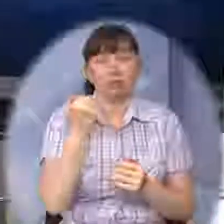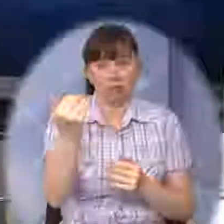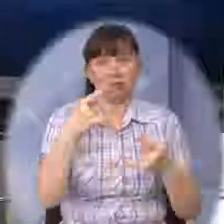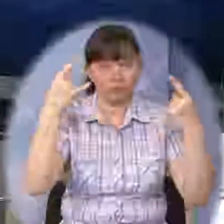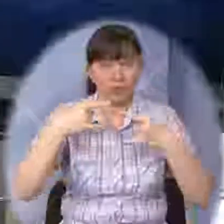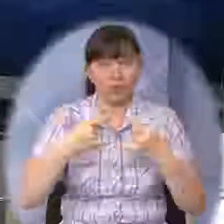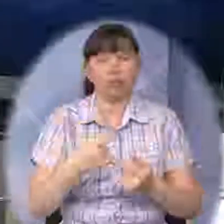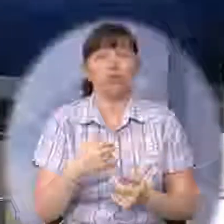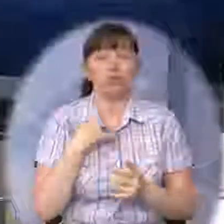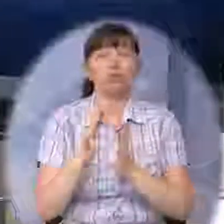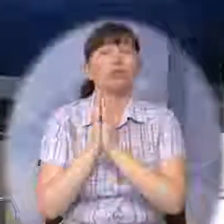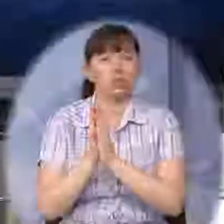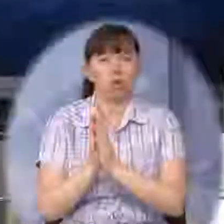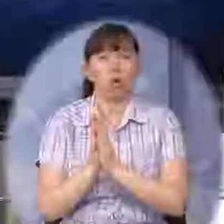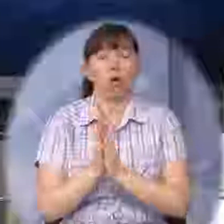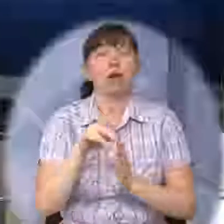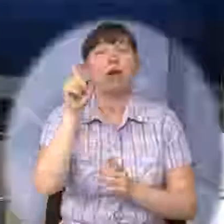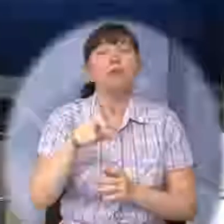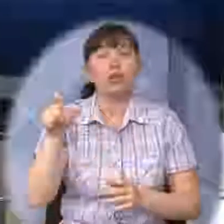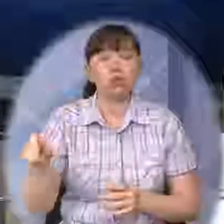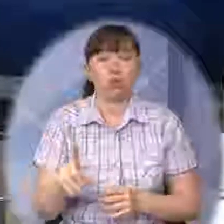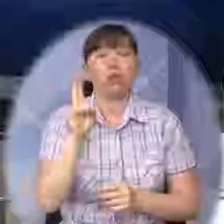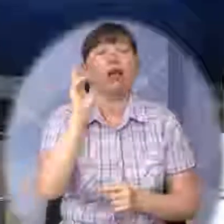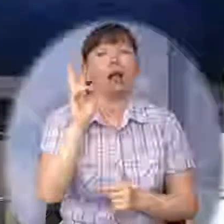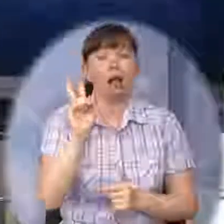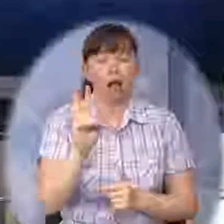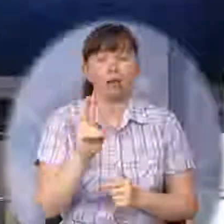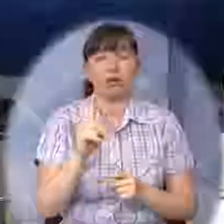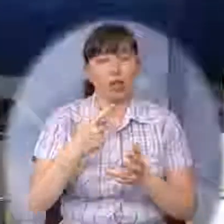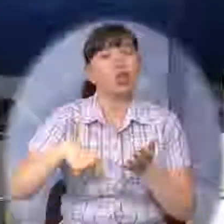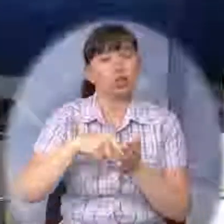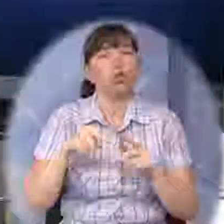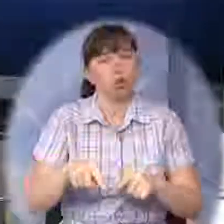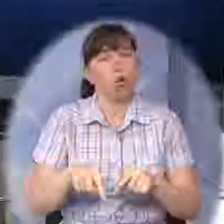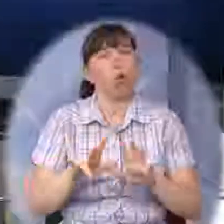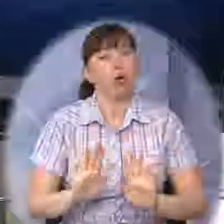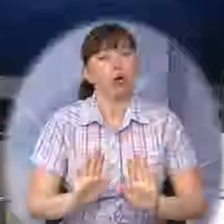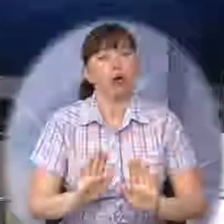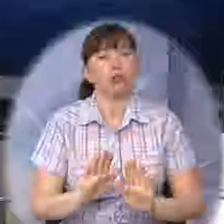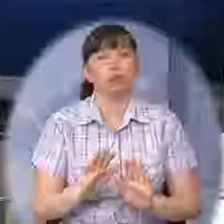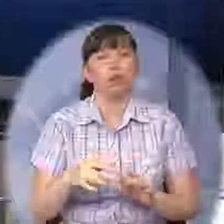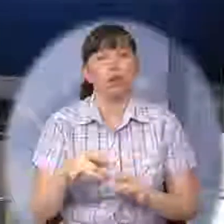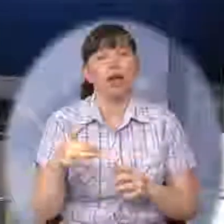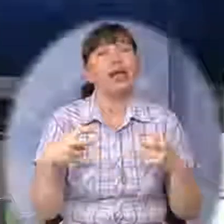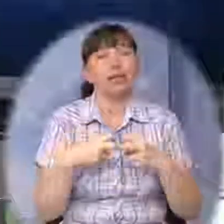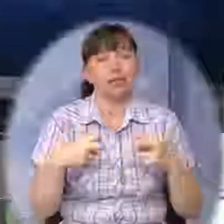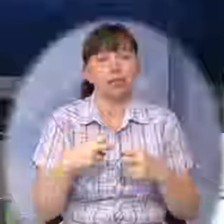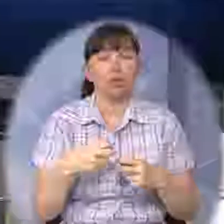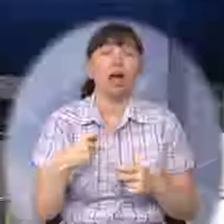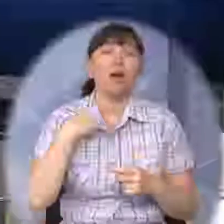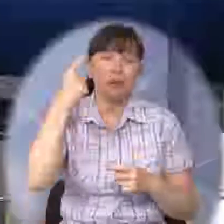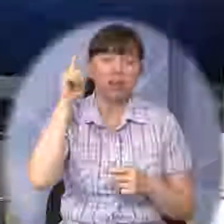a emisiunii respective, am să rog persoanele care din oraș, vreau să mă expun pe dimensiunea oraș, dar